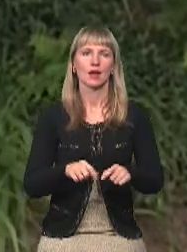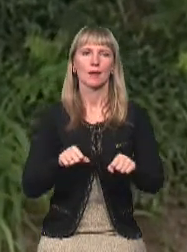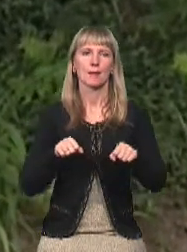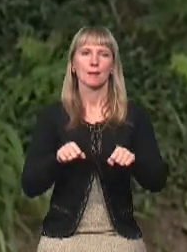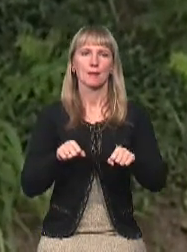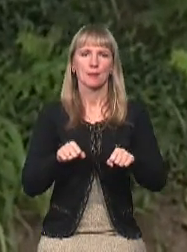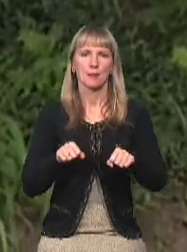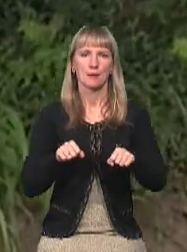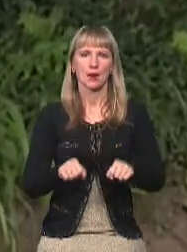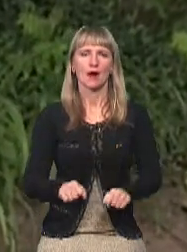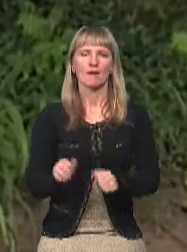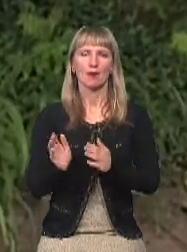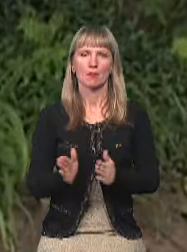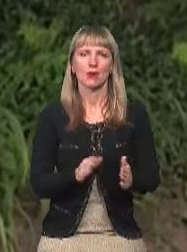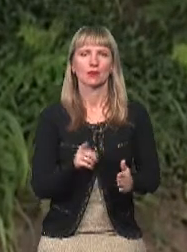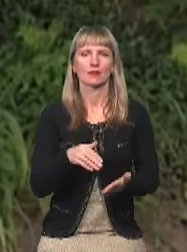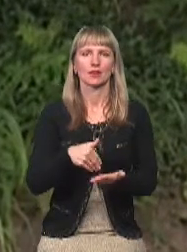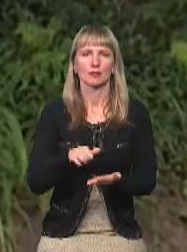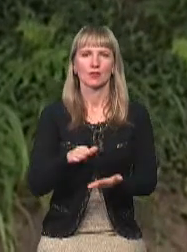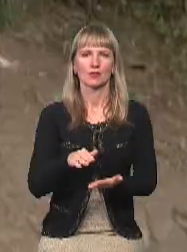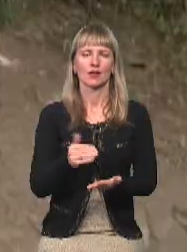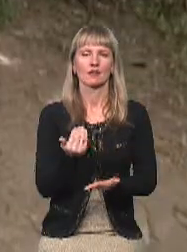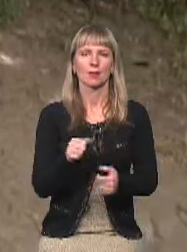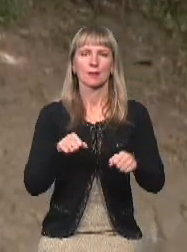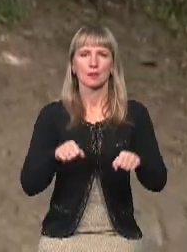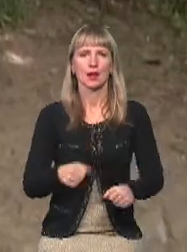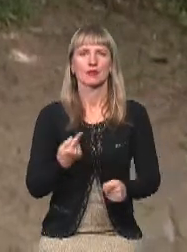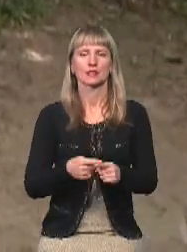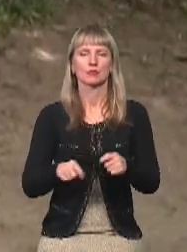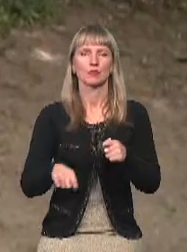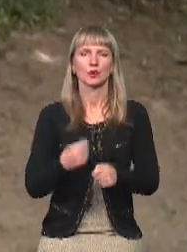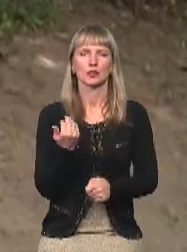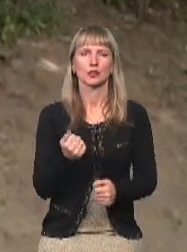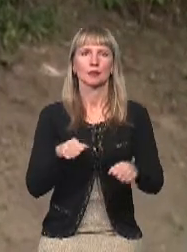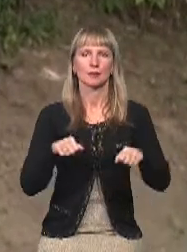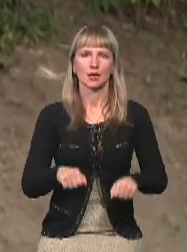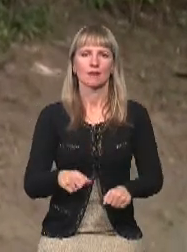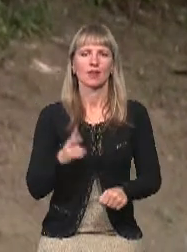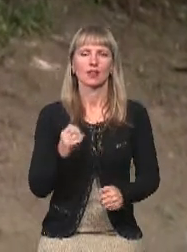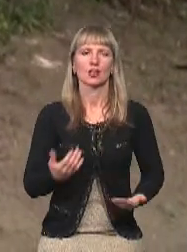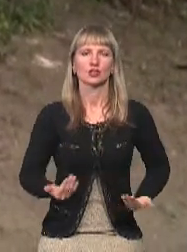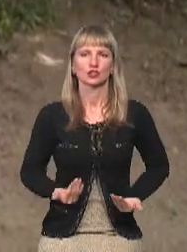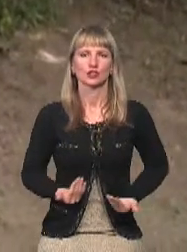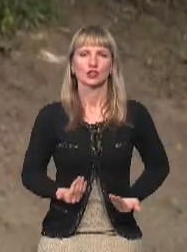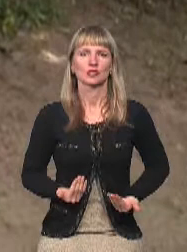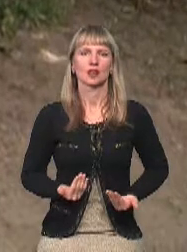правопорядку і їй відмовляють в її праві, це порушення її прав на життя,